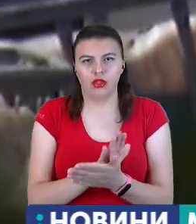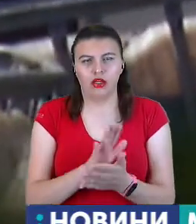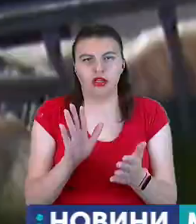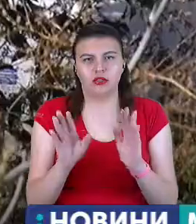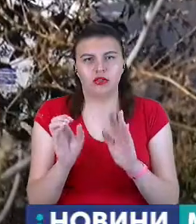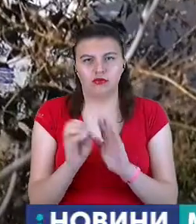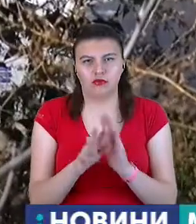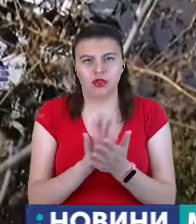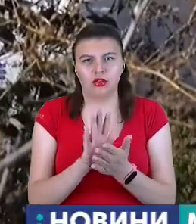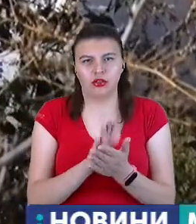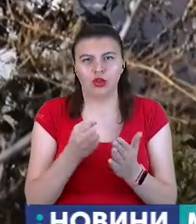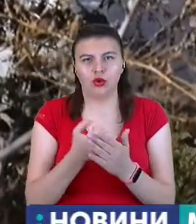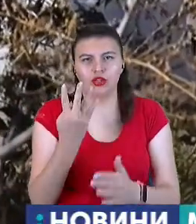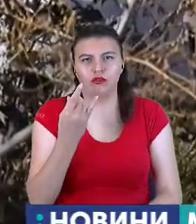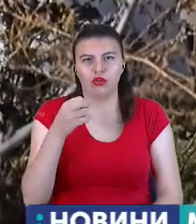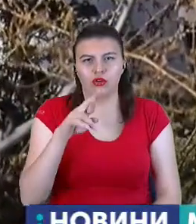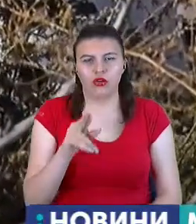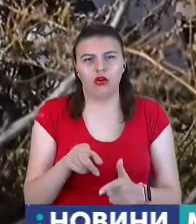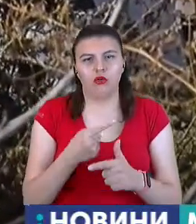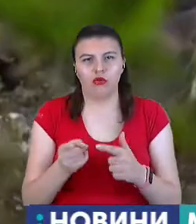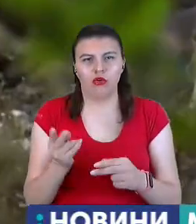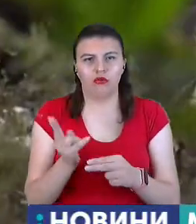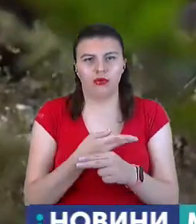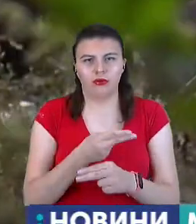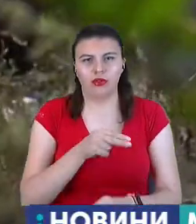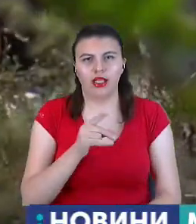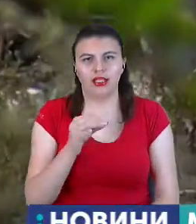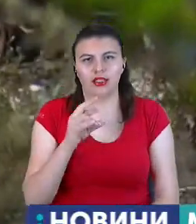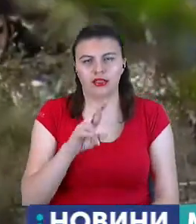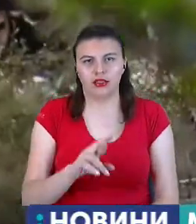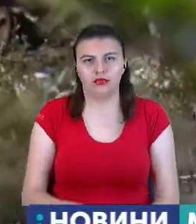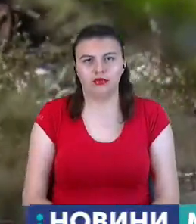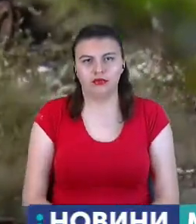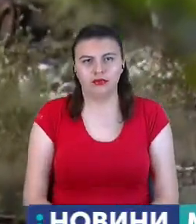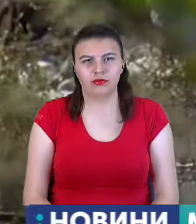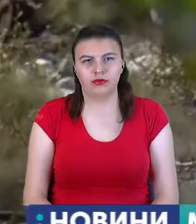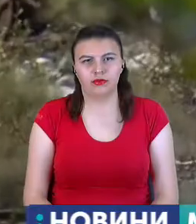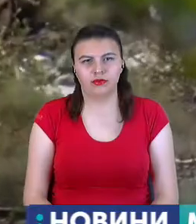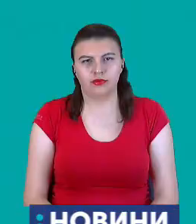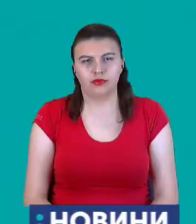або компанію позбавлять ліцензії. Владислав Уколов, Олександр Голєнко. Новини на Суспільному.